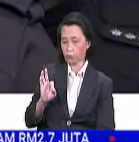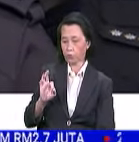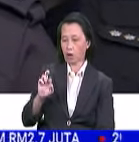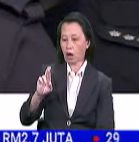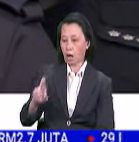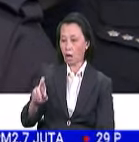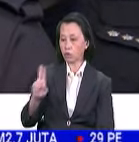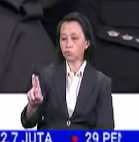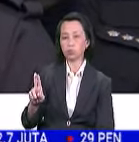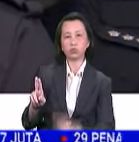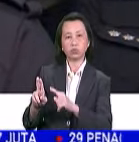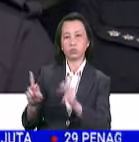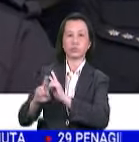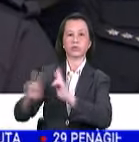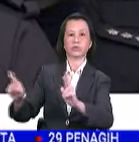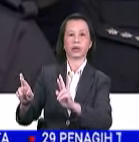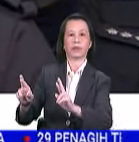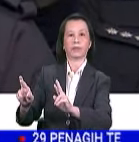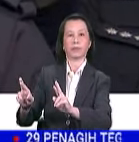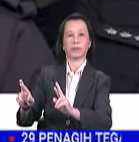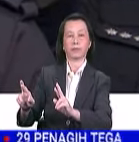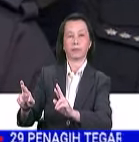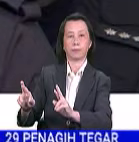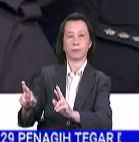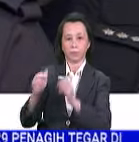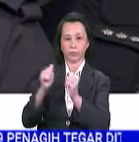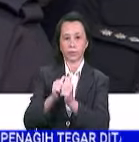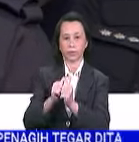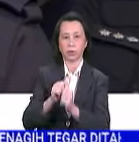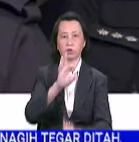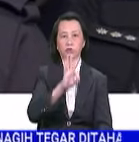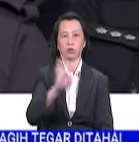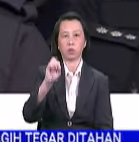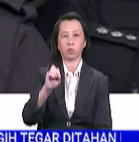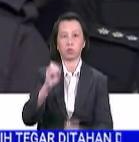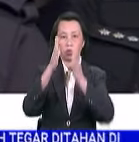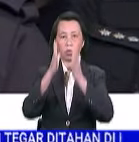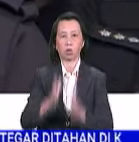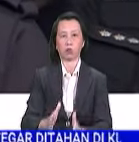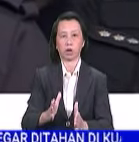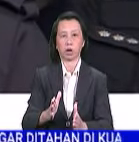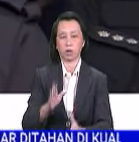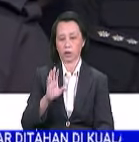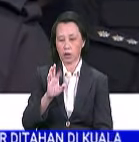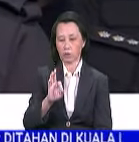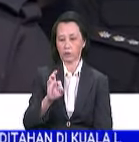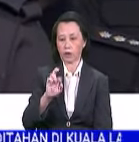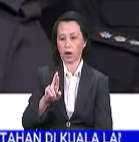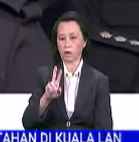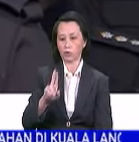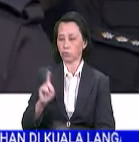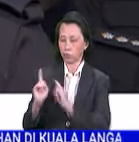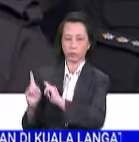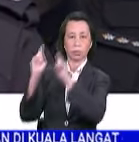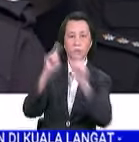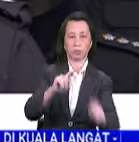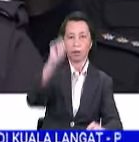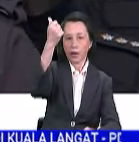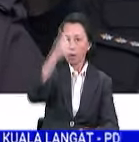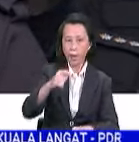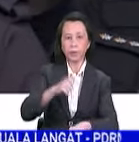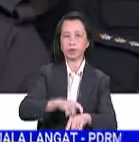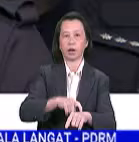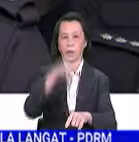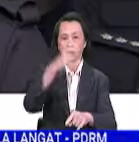telah bersiap siaga dengan 90 orang anggota yang mana boleh digerakkan bila-bila masa